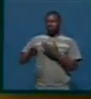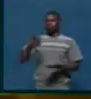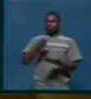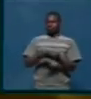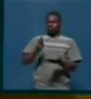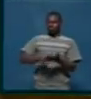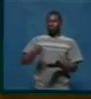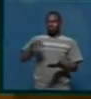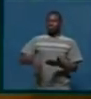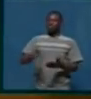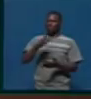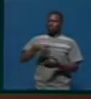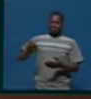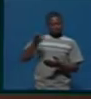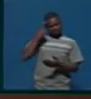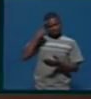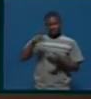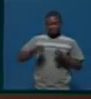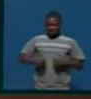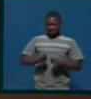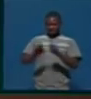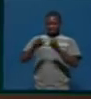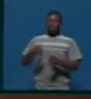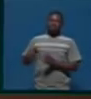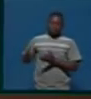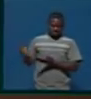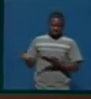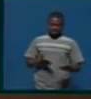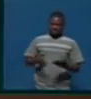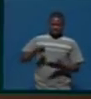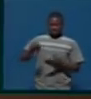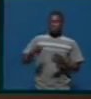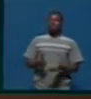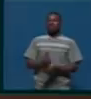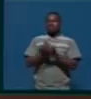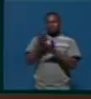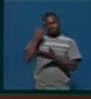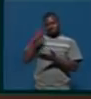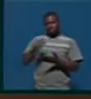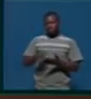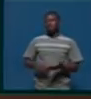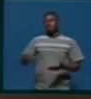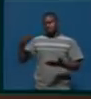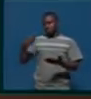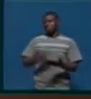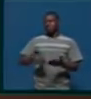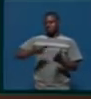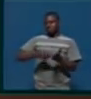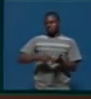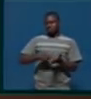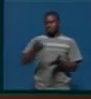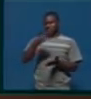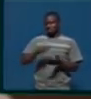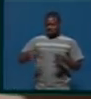gouvernement essaie d'apporter sa contribution évidemment pour la rénovation de ces infrastructures